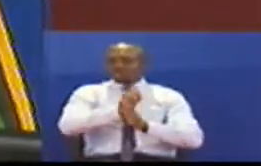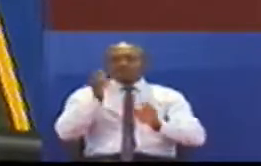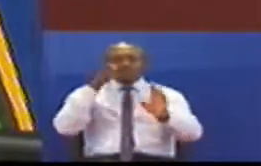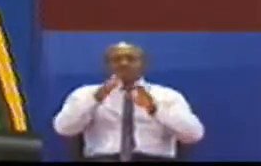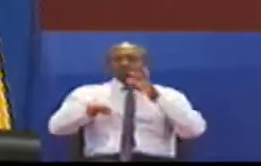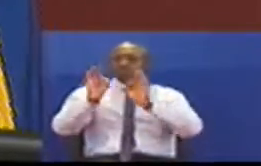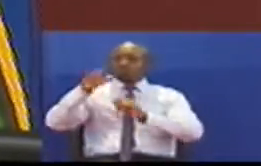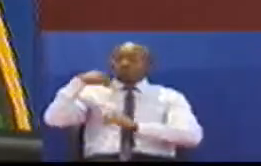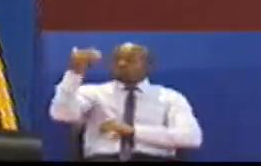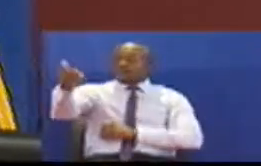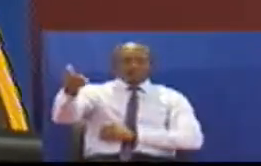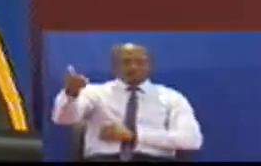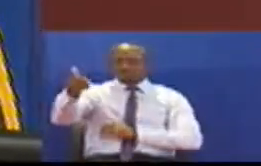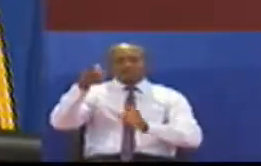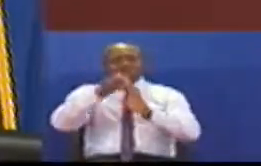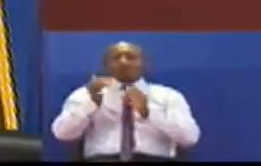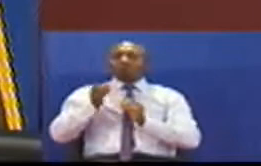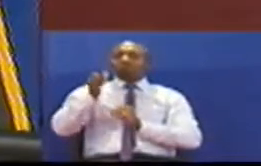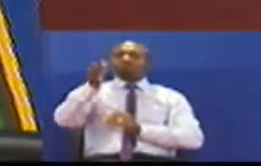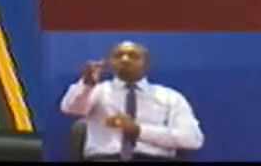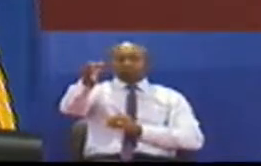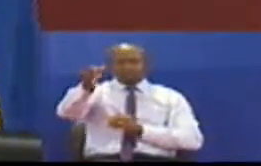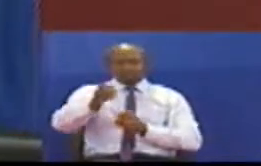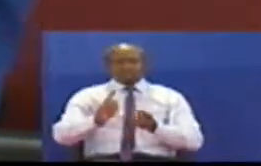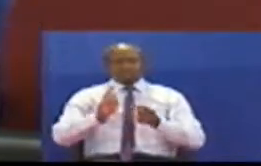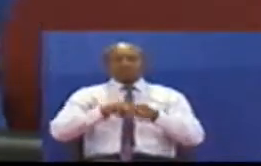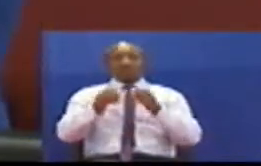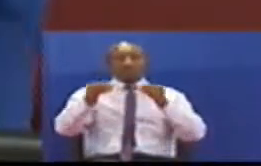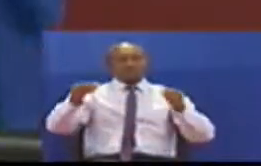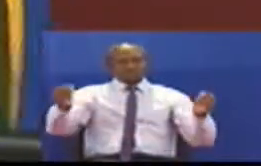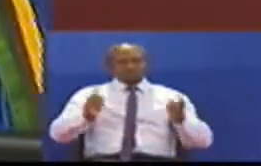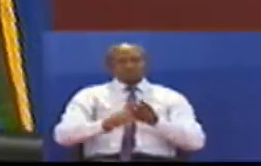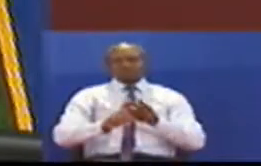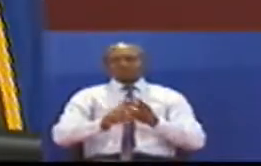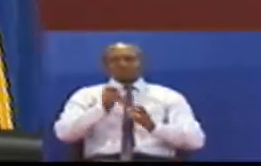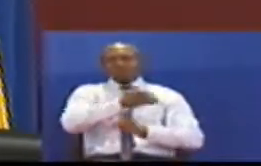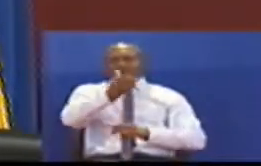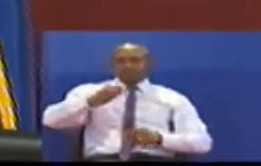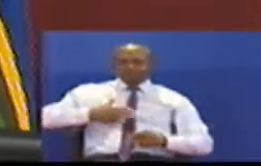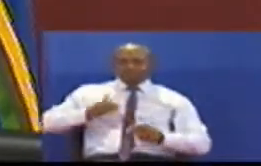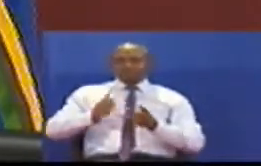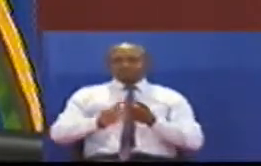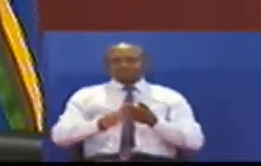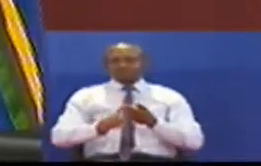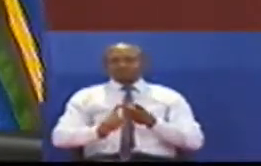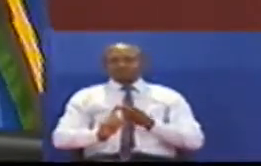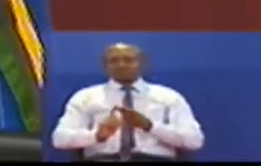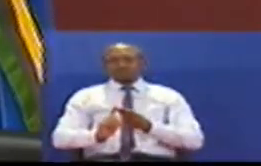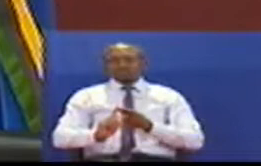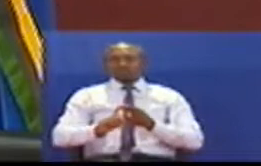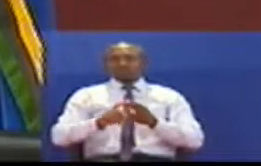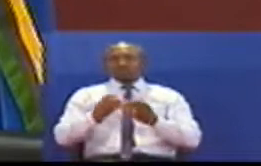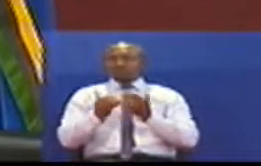leo, kesho, kesho kutwa, hata kwa muda mrefu kidogo, hadi wenzetu wengine nao watakapokuwa na fursa kama hizo za kuweza